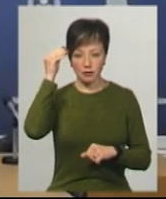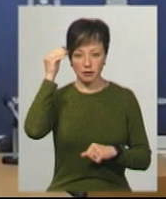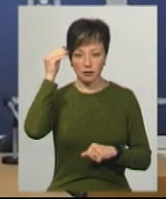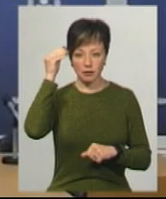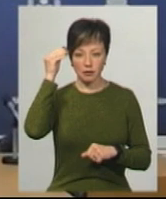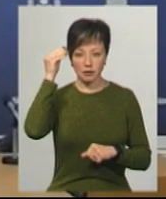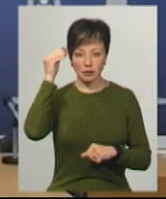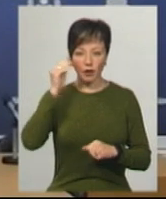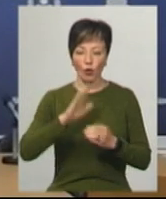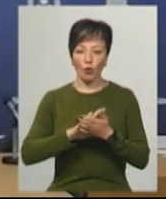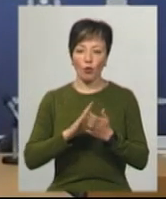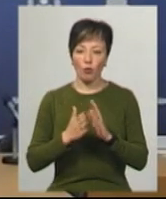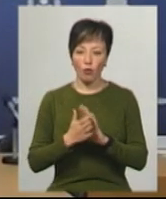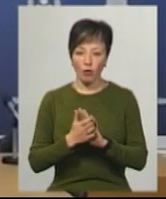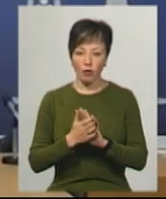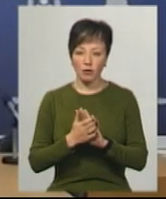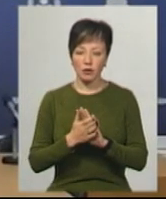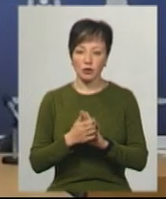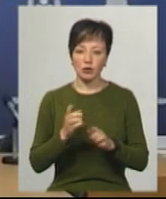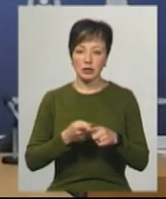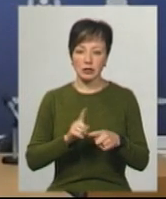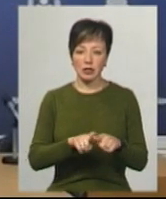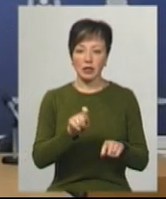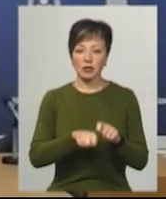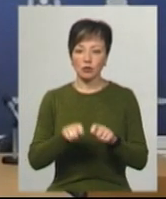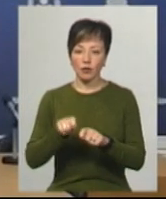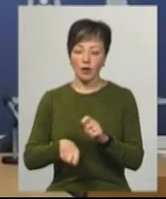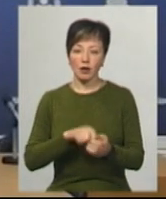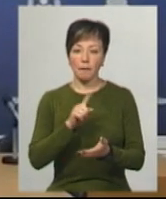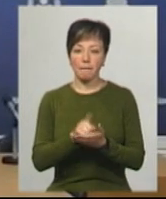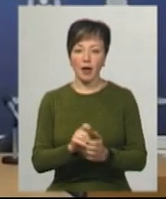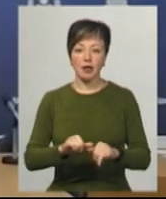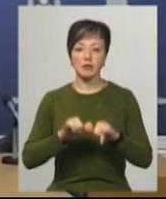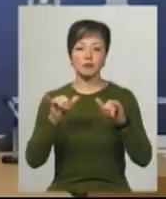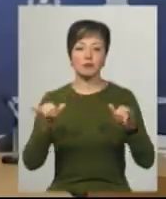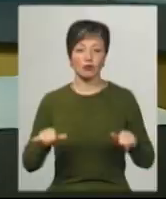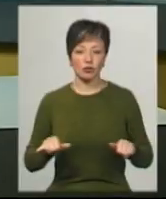безпосередньо умови, що зазначене тестування воно має збільшитися.